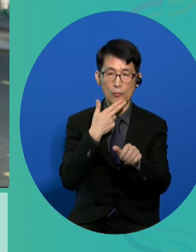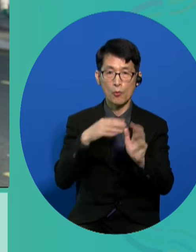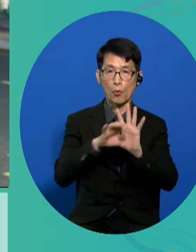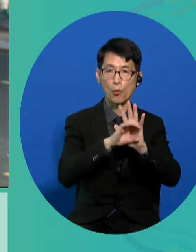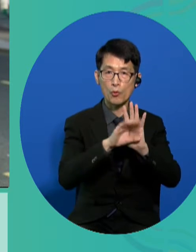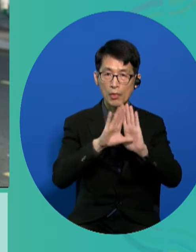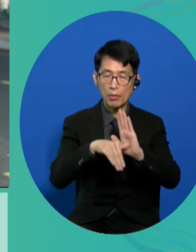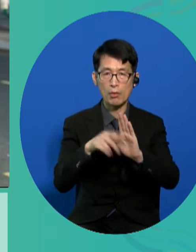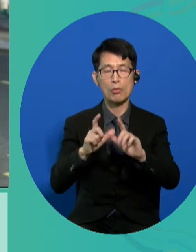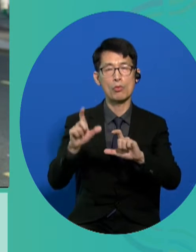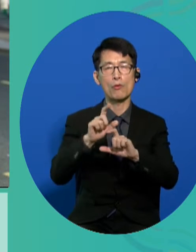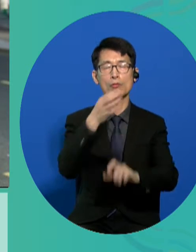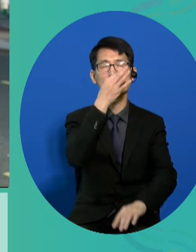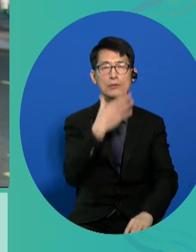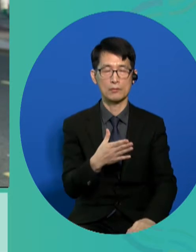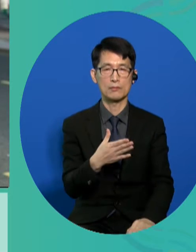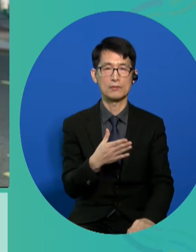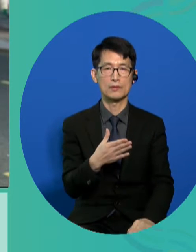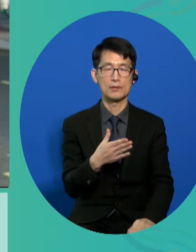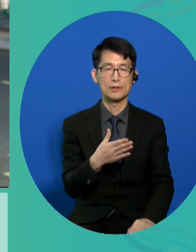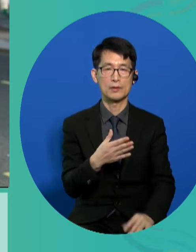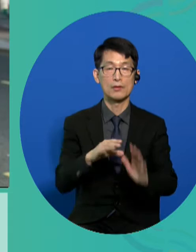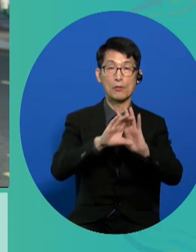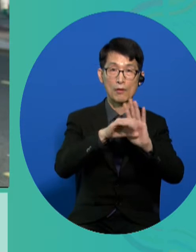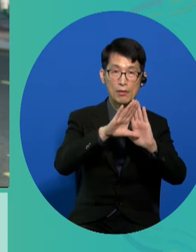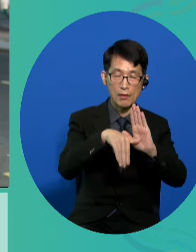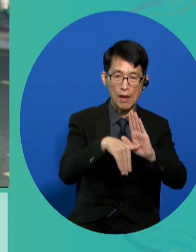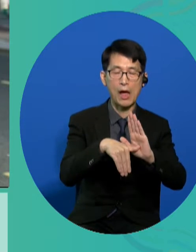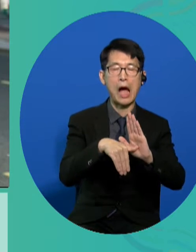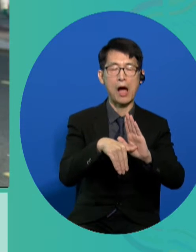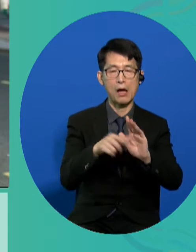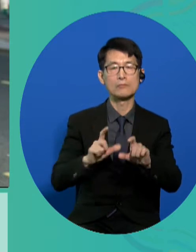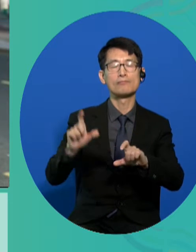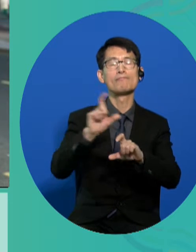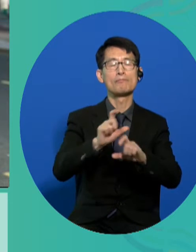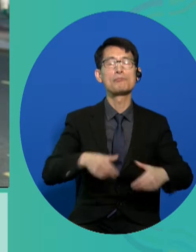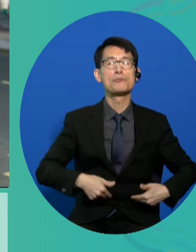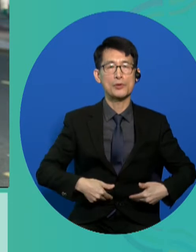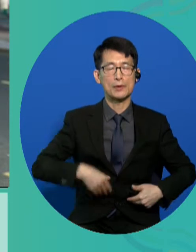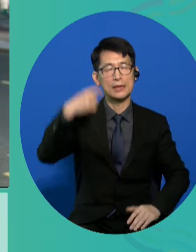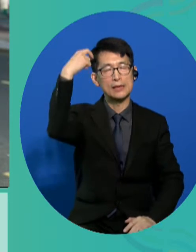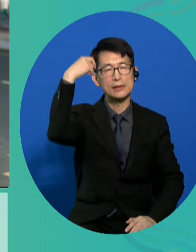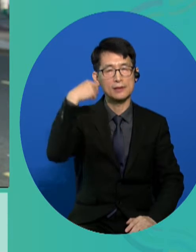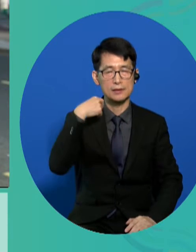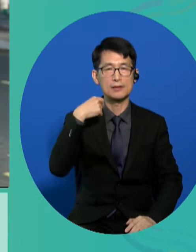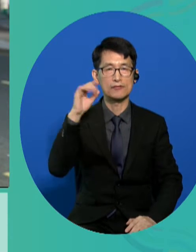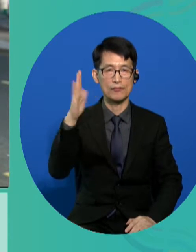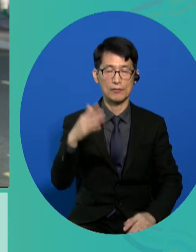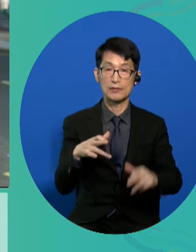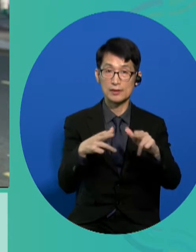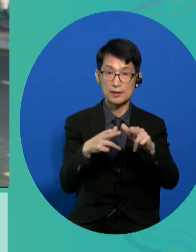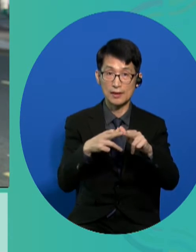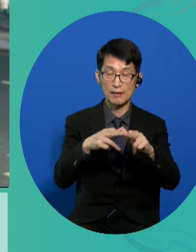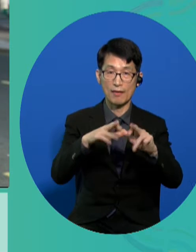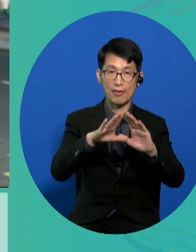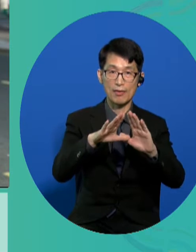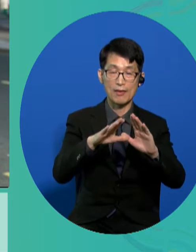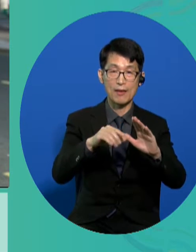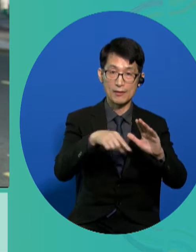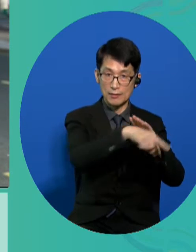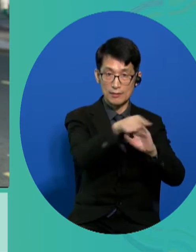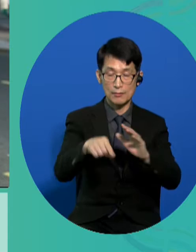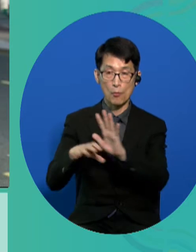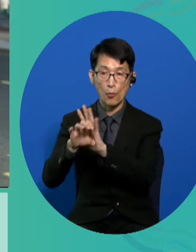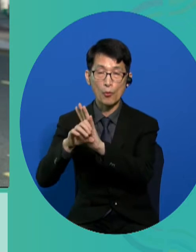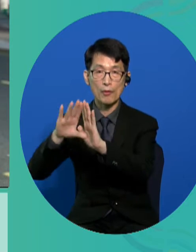모든 국가가 모든 부분에서 일어나고 있지만 아직 완전한 접근성이 보장되지는 않습니다. 이는 팬데믹 기간 동안 전 세계